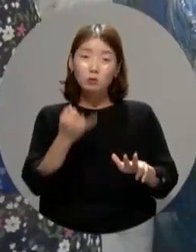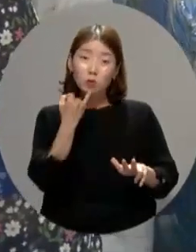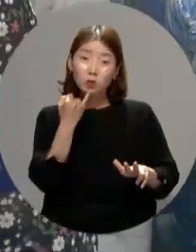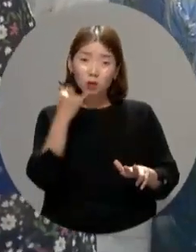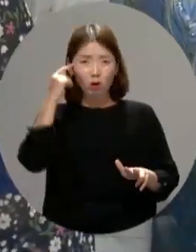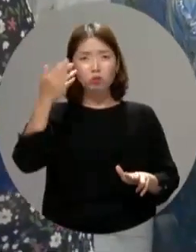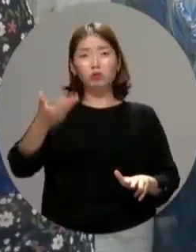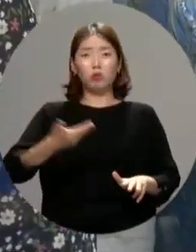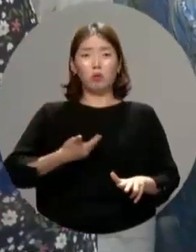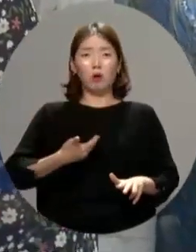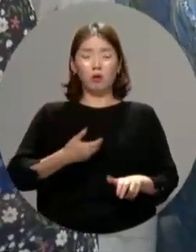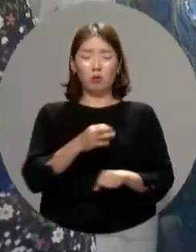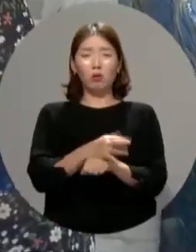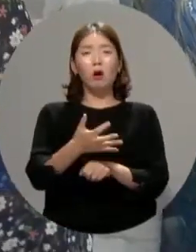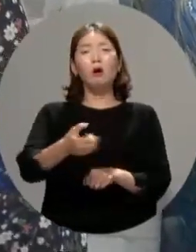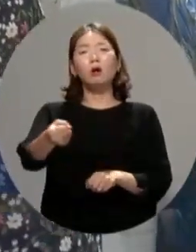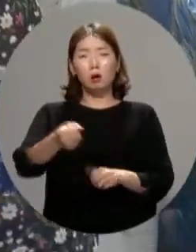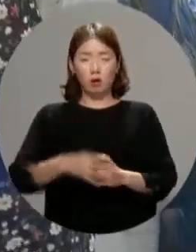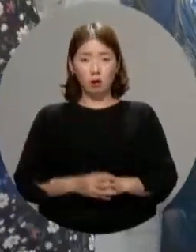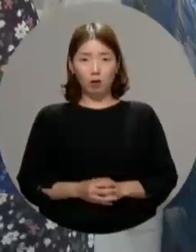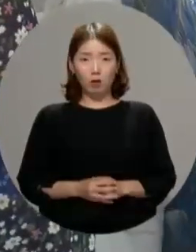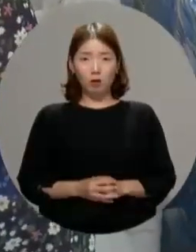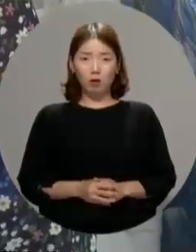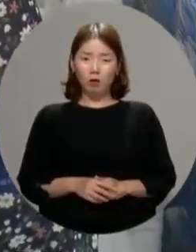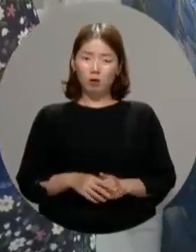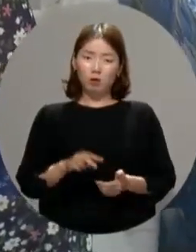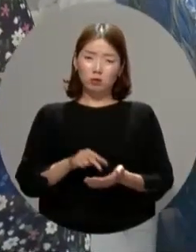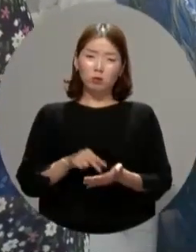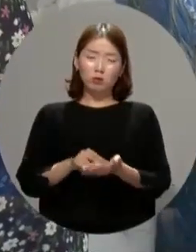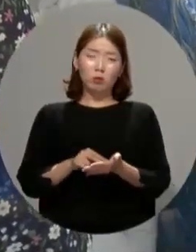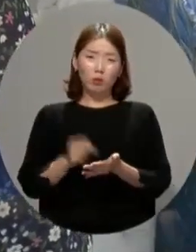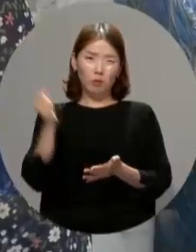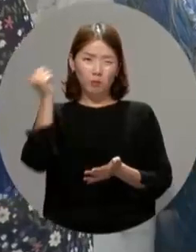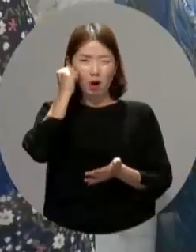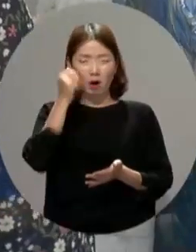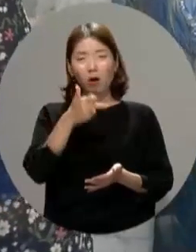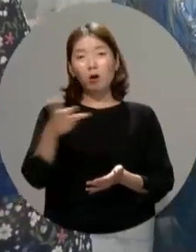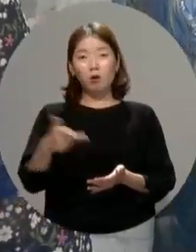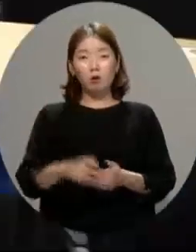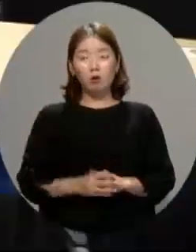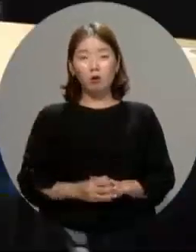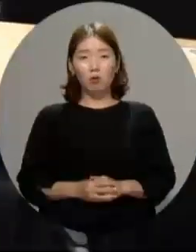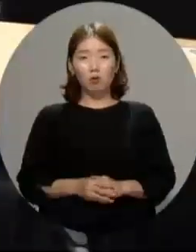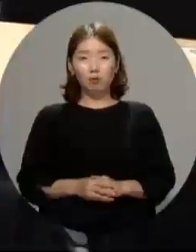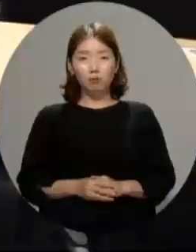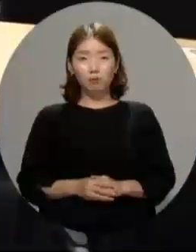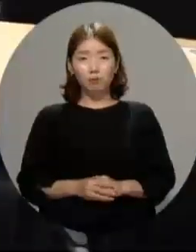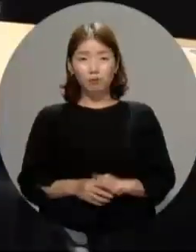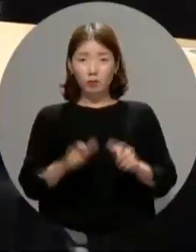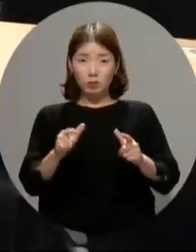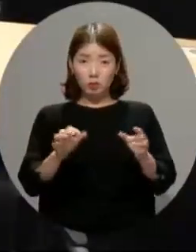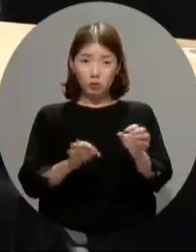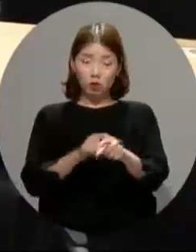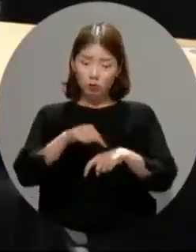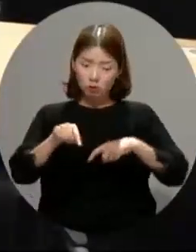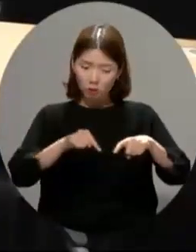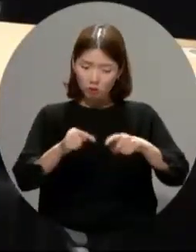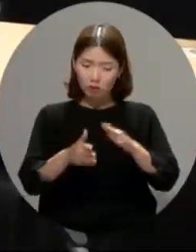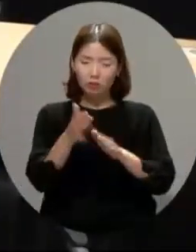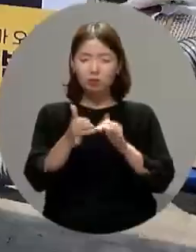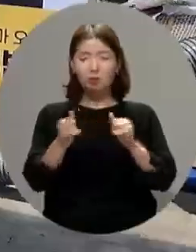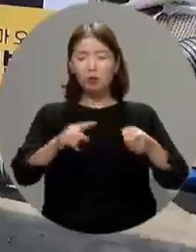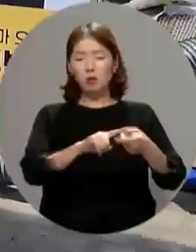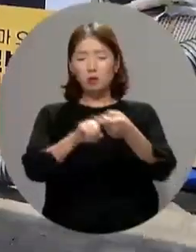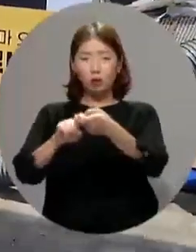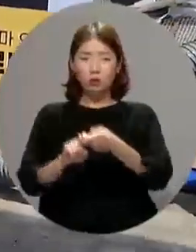괜찮냐고 여쭤보면서 사갔어요. 아침에 굉장히 타격이 크죠. 우리는 정말로. 지역 정치권과 시민단체가